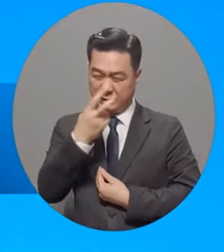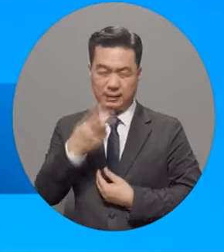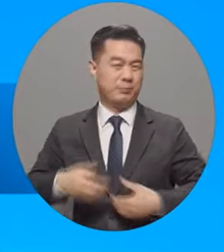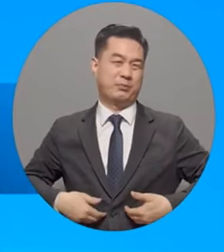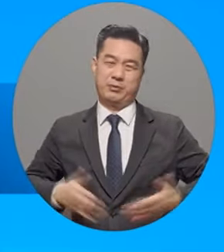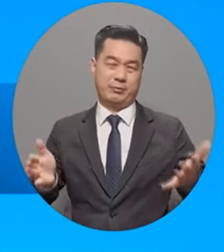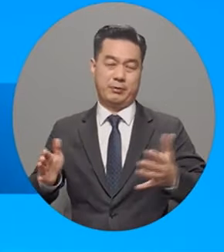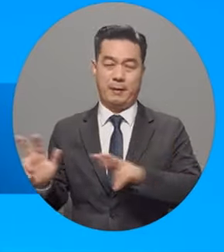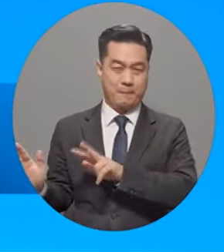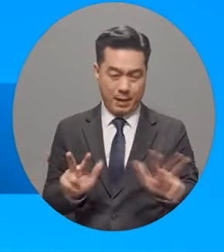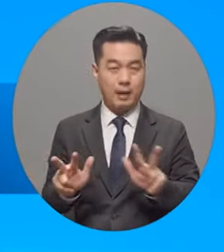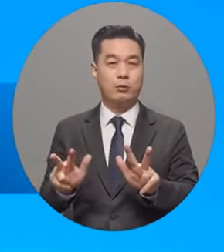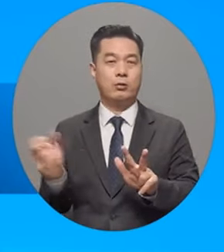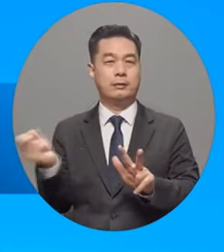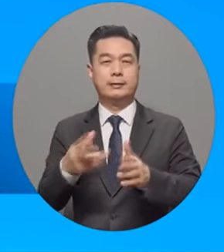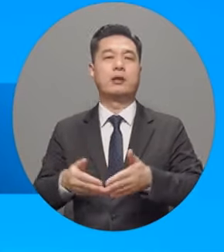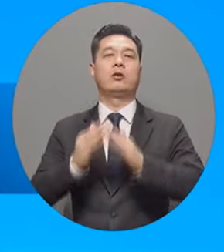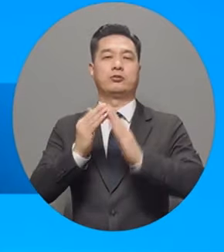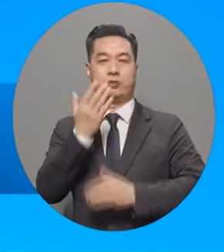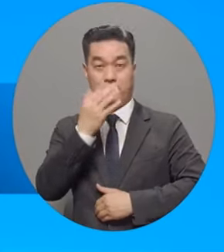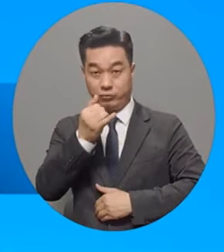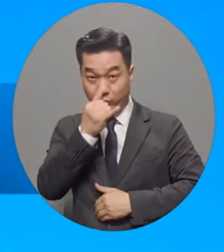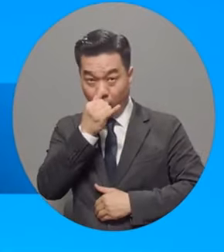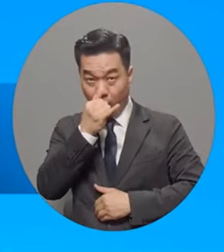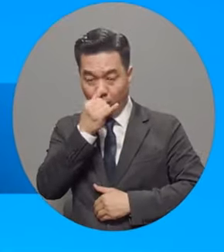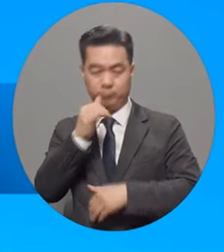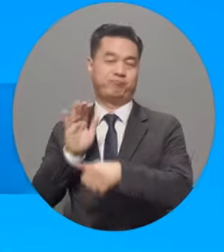바로 재건축에 착수할 수 있도록